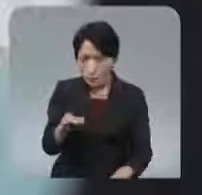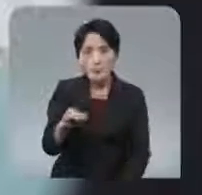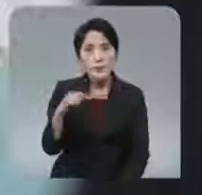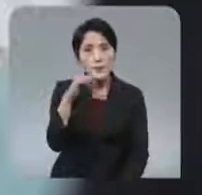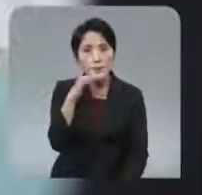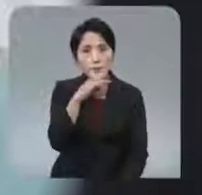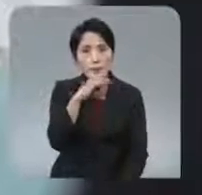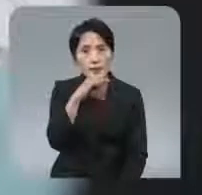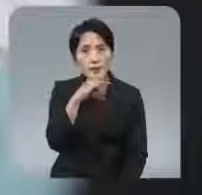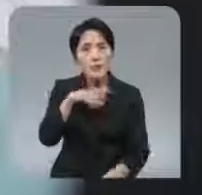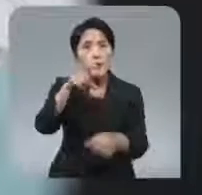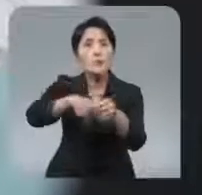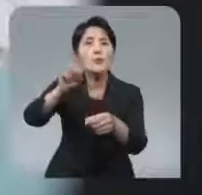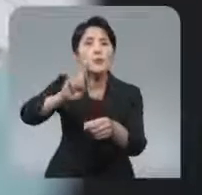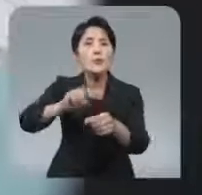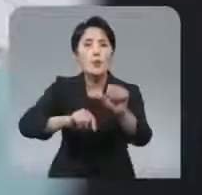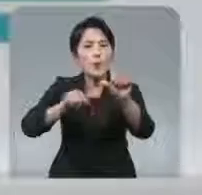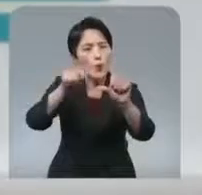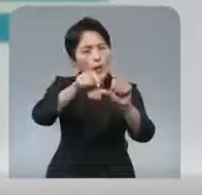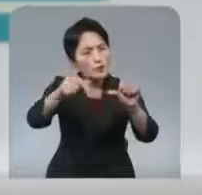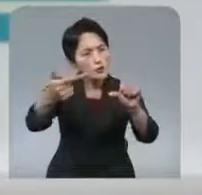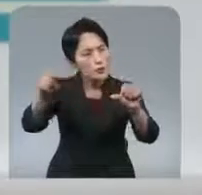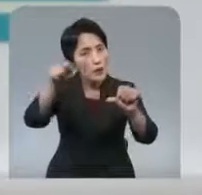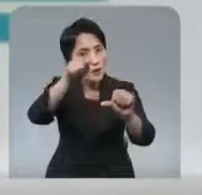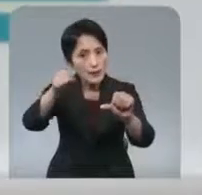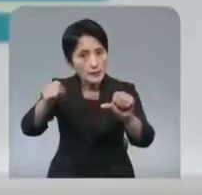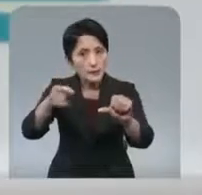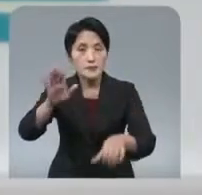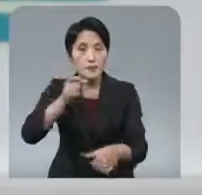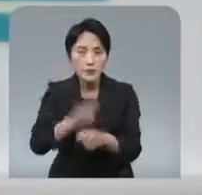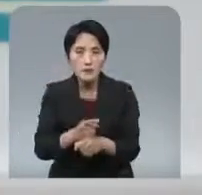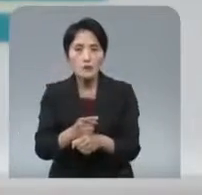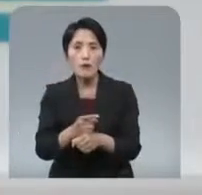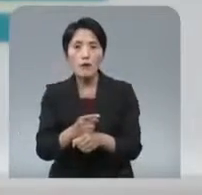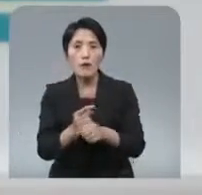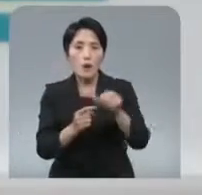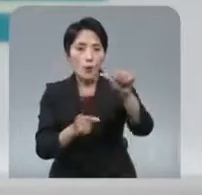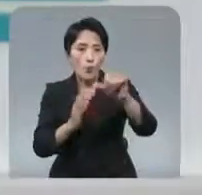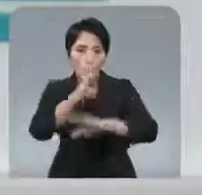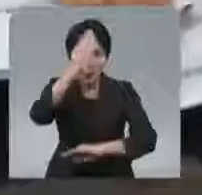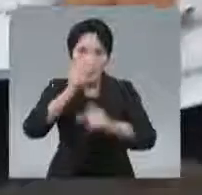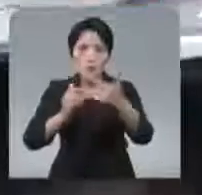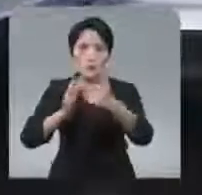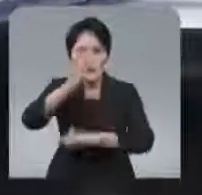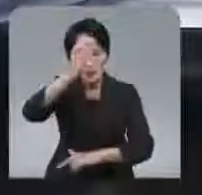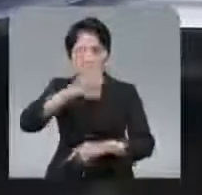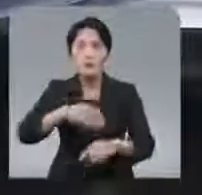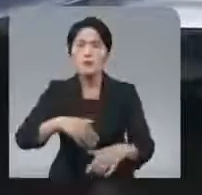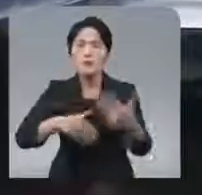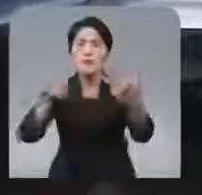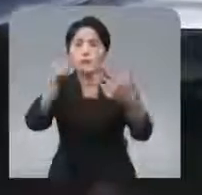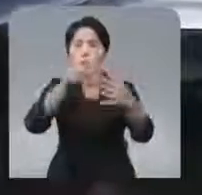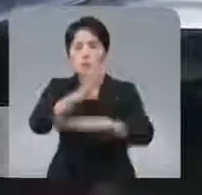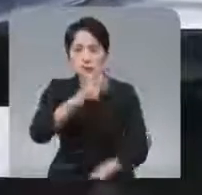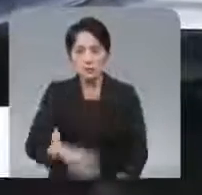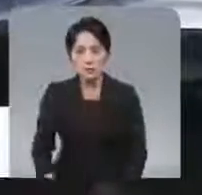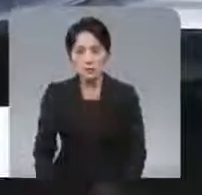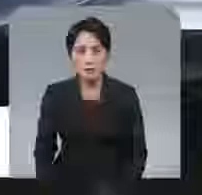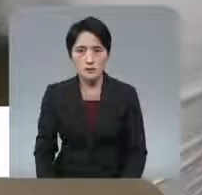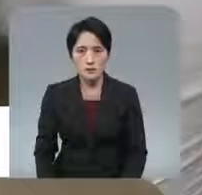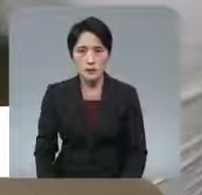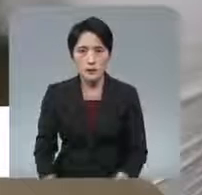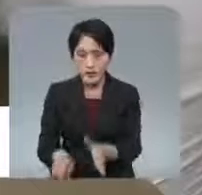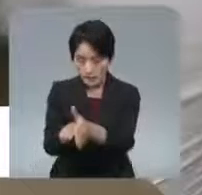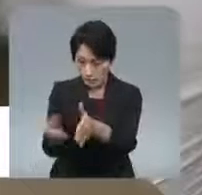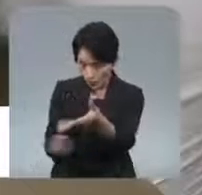2 so với cùng kỳ năm ngoái dư nợ tín dụng hộ gia đình Tăng 160 8.600 tỷ Won 140 4,55 tỷ